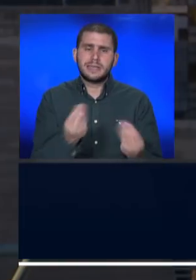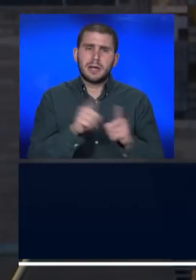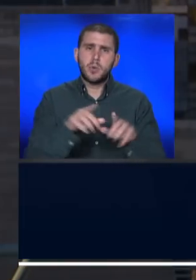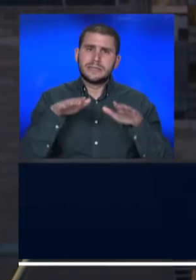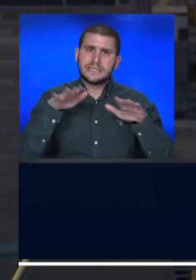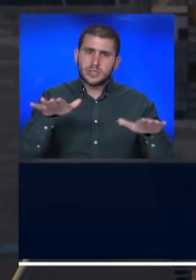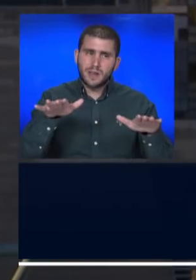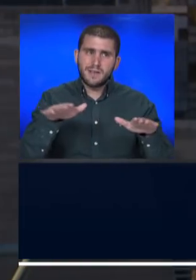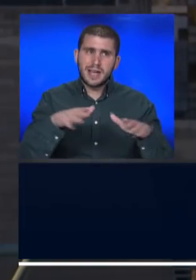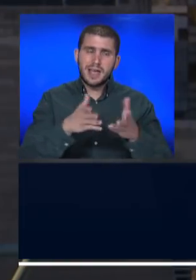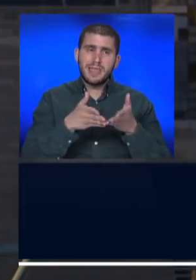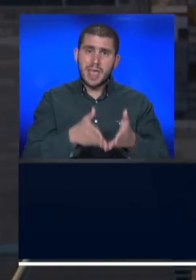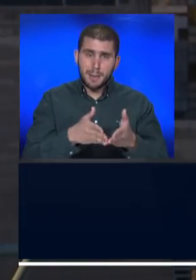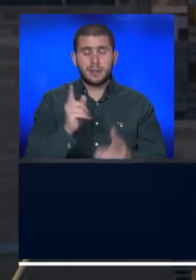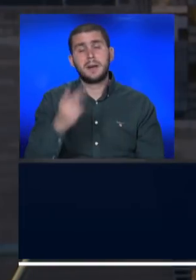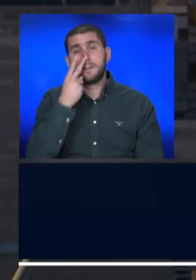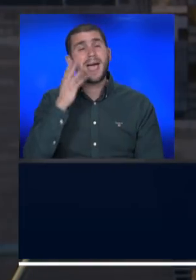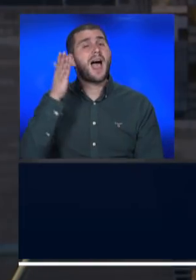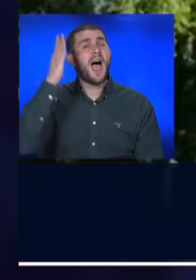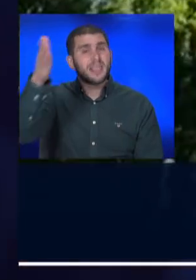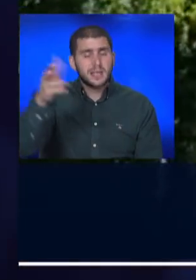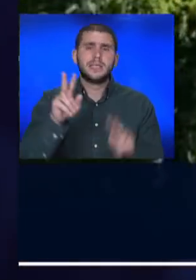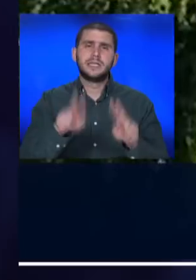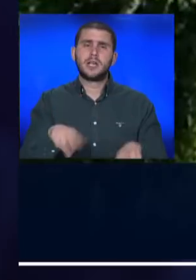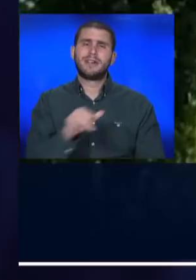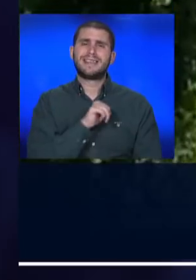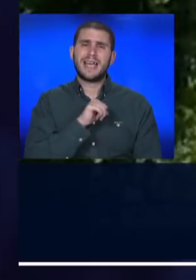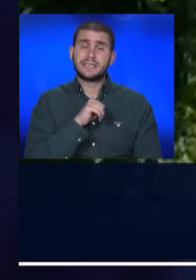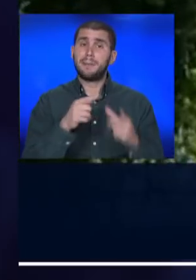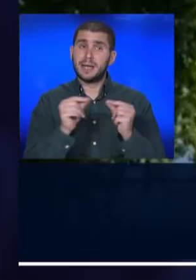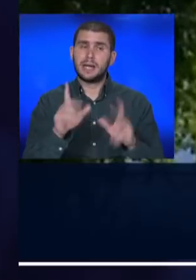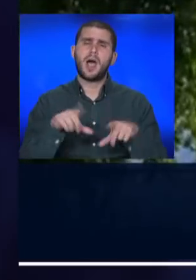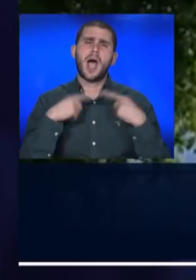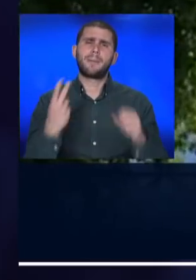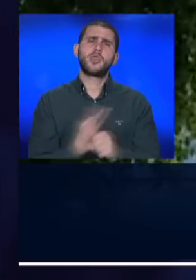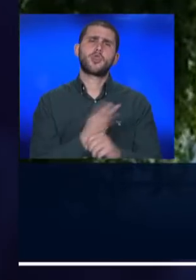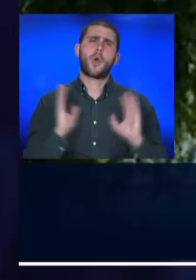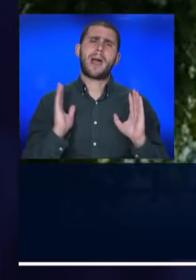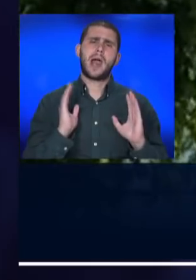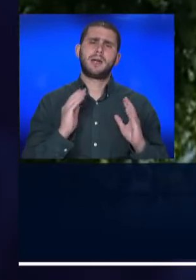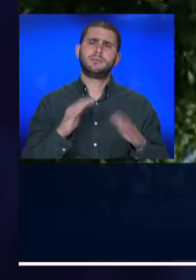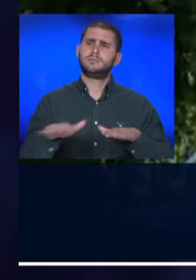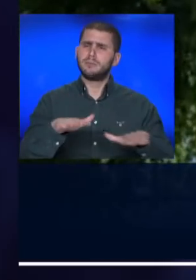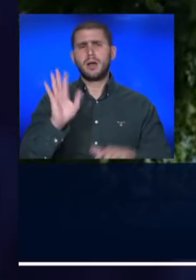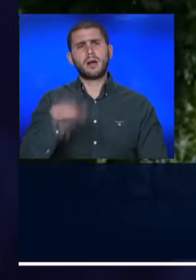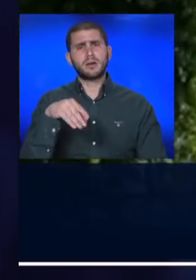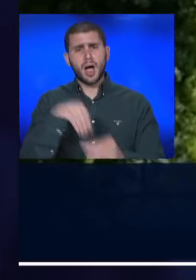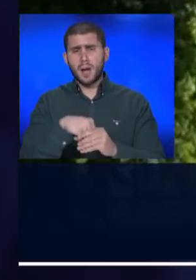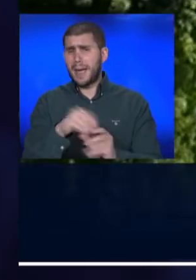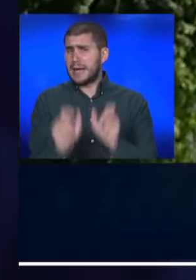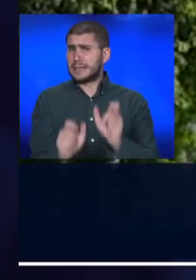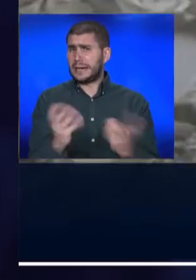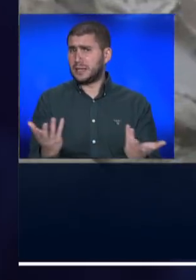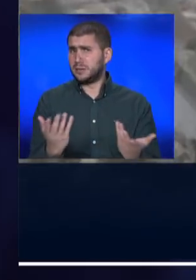שבראייה ארוכת טווח, יש לנו אינטרס שבעזה יחיו חיים נורמליים, גם ברמה האזרחית בעיקר, שתהיה